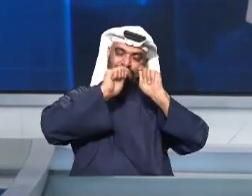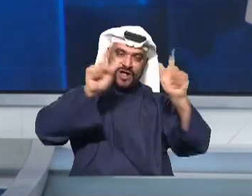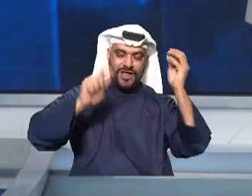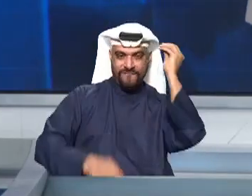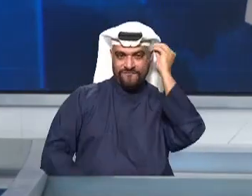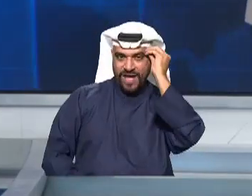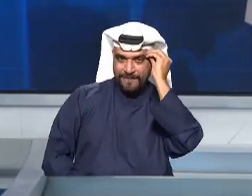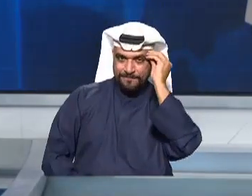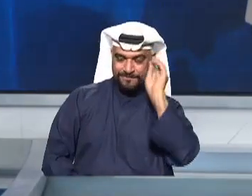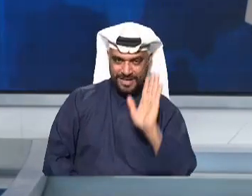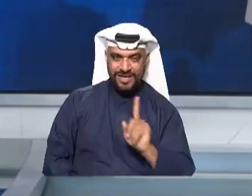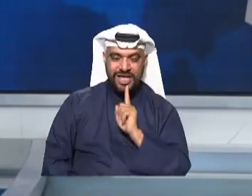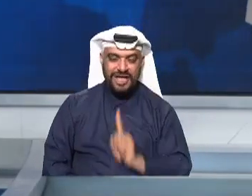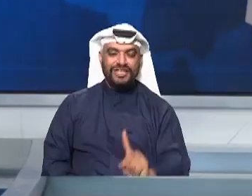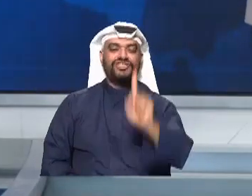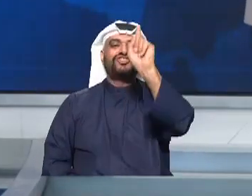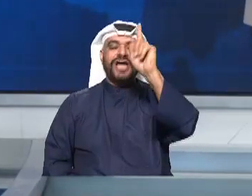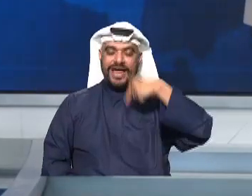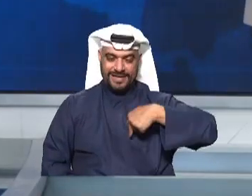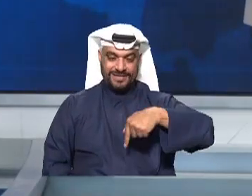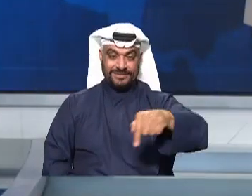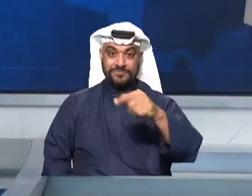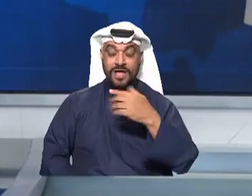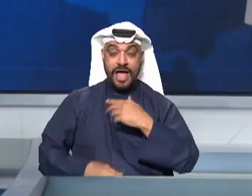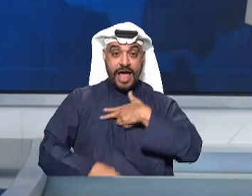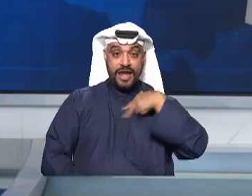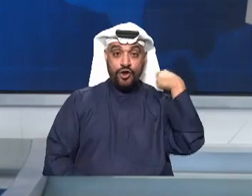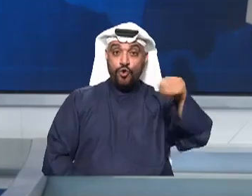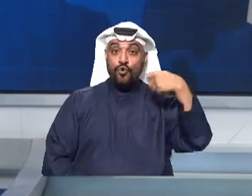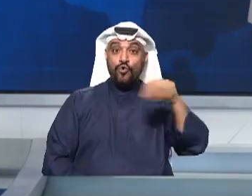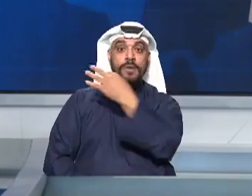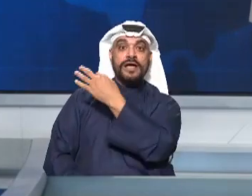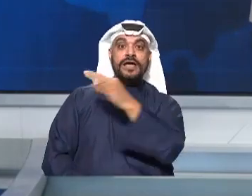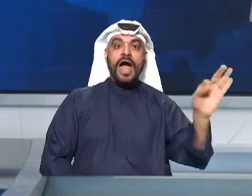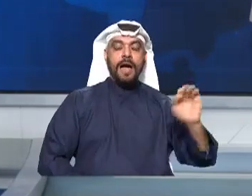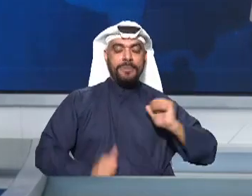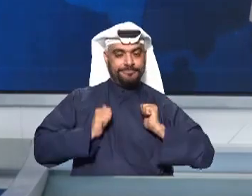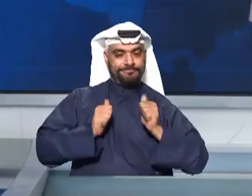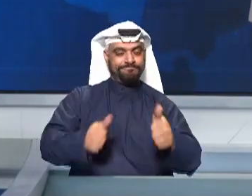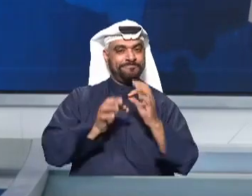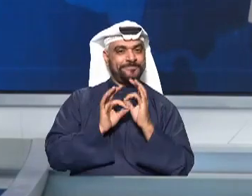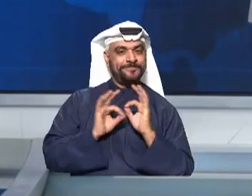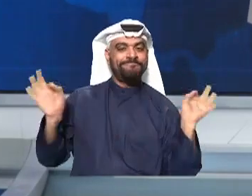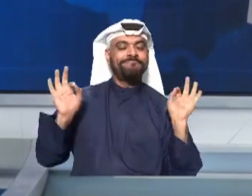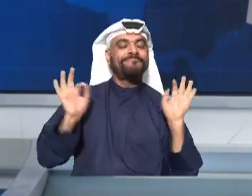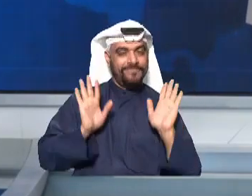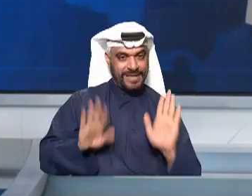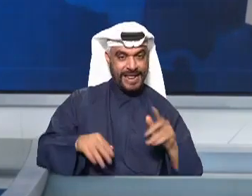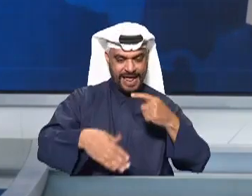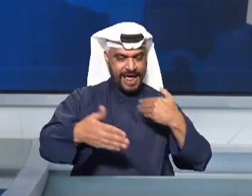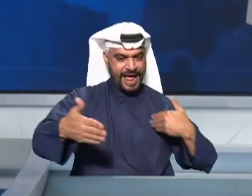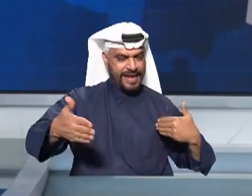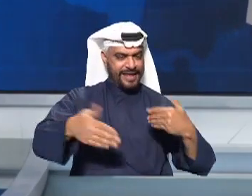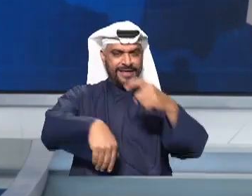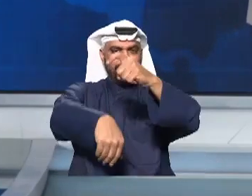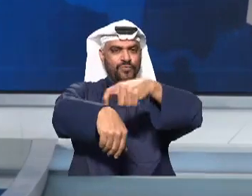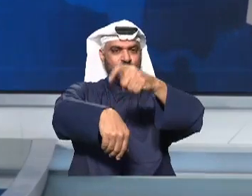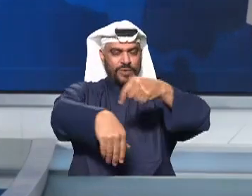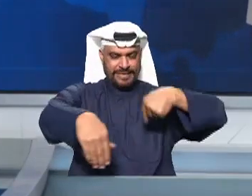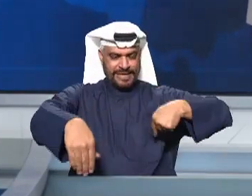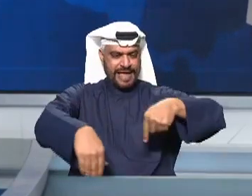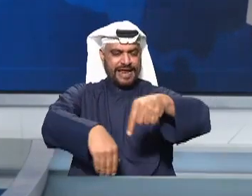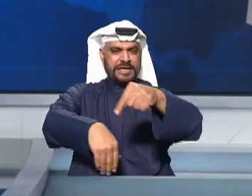جميع الجهات الحكومية على أتم الاستعداد للدخول إلى هذا الظرف الاستثنائي، ساعات قليلة تفصلنا